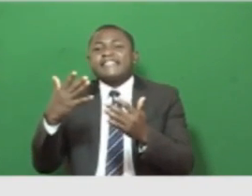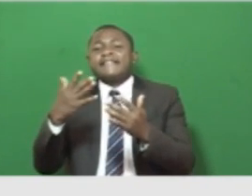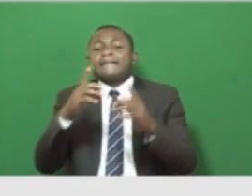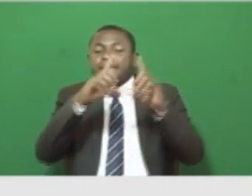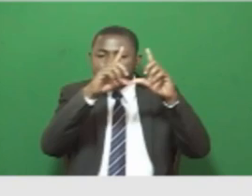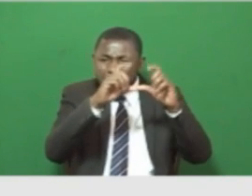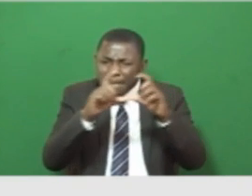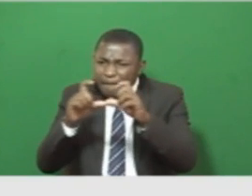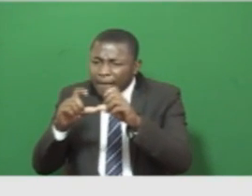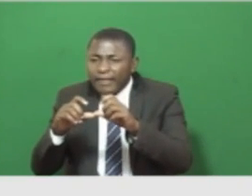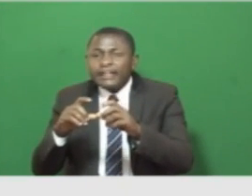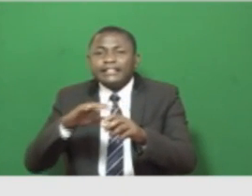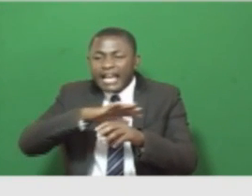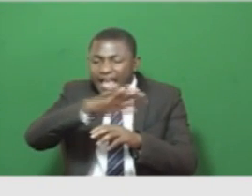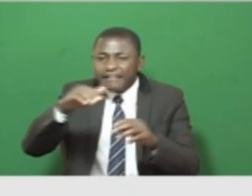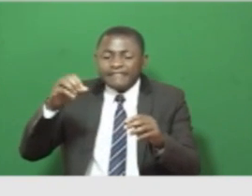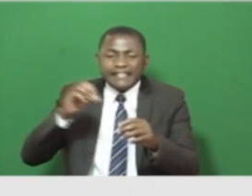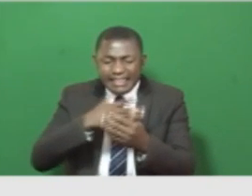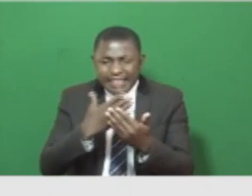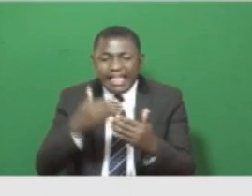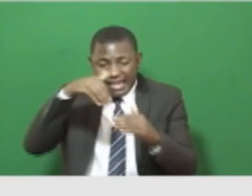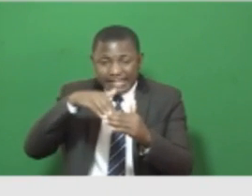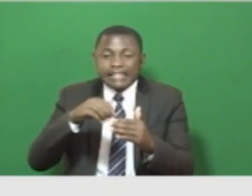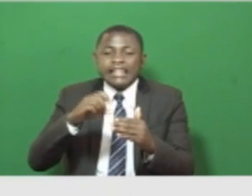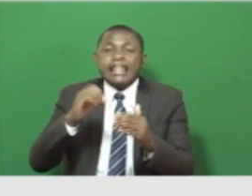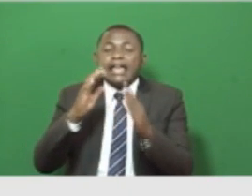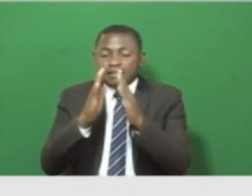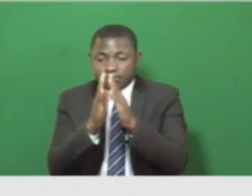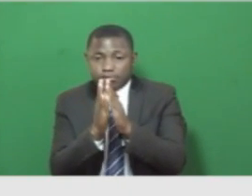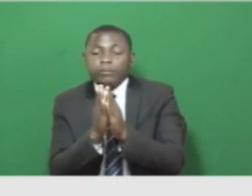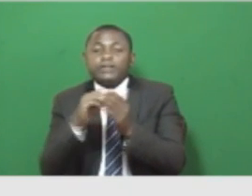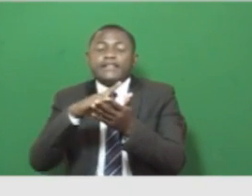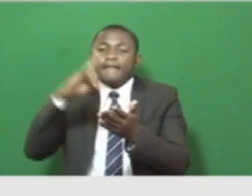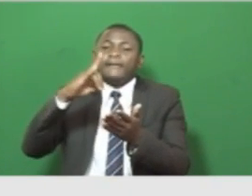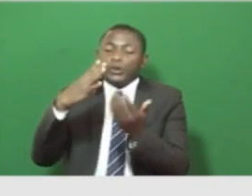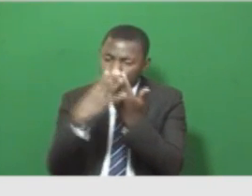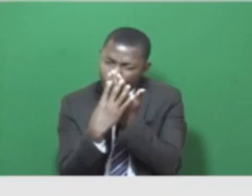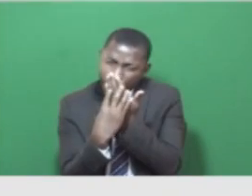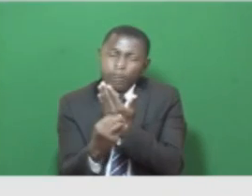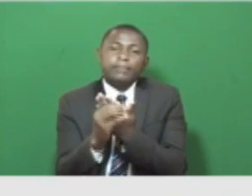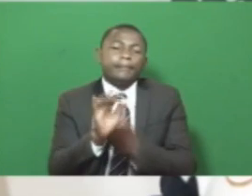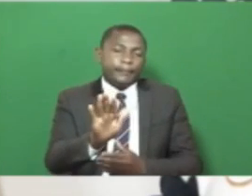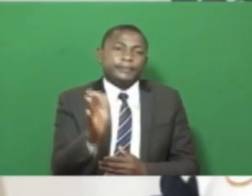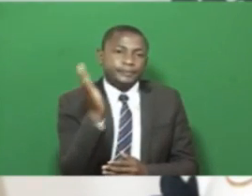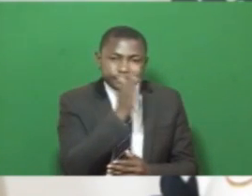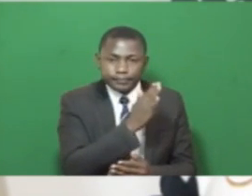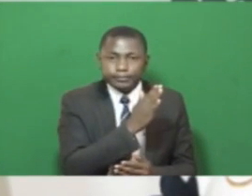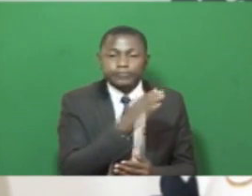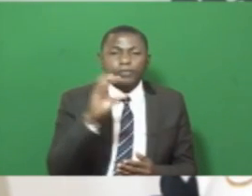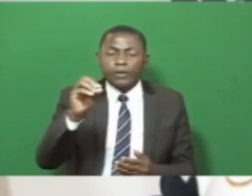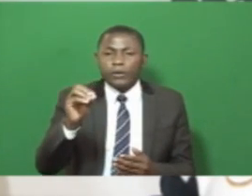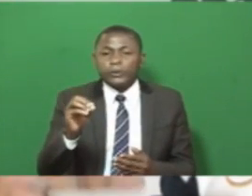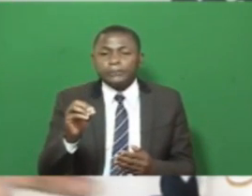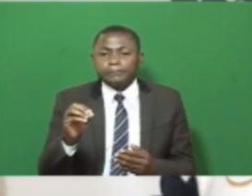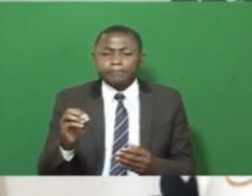Iwo mfananidzo yetabernacle nemfananidzo wenhumbi dzayo dzose munofanira kuita saizvozvo.